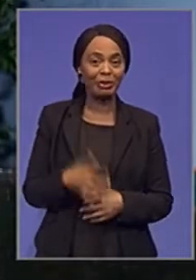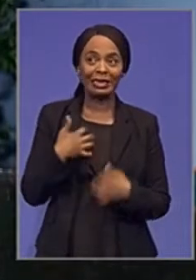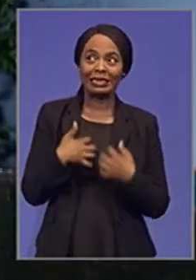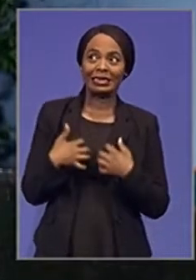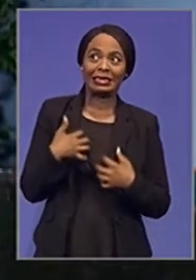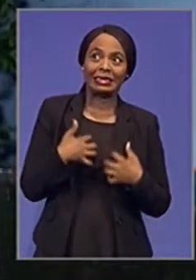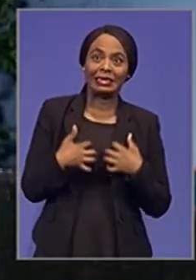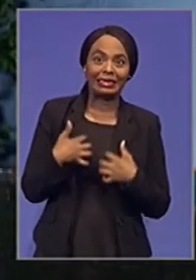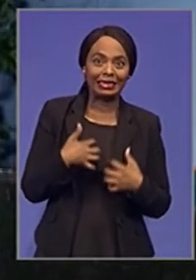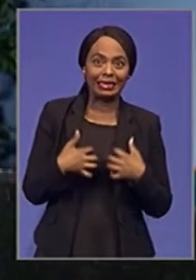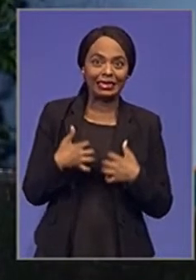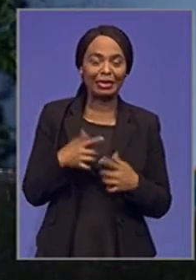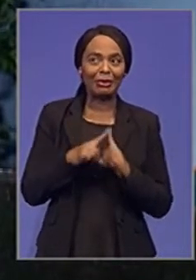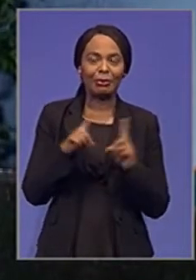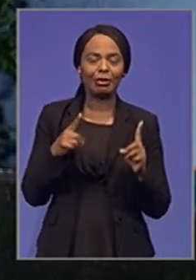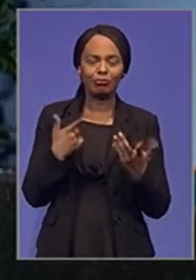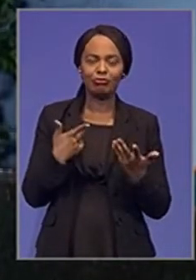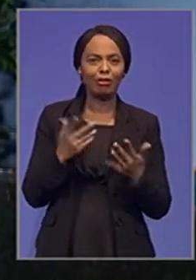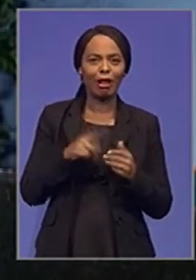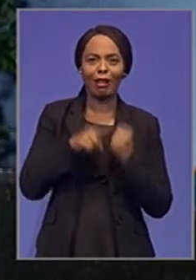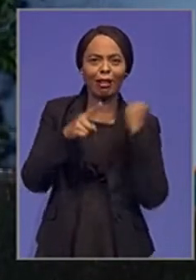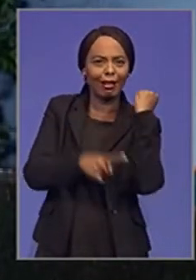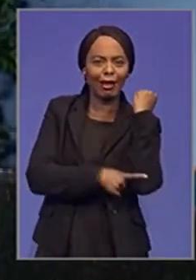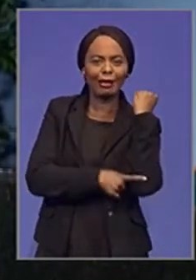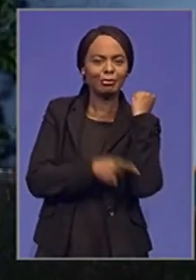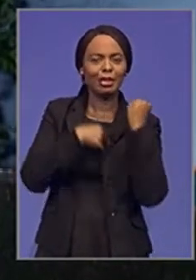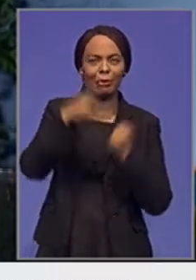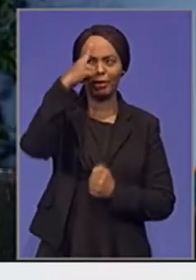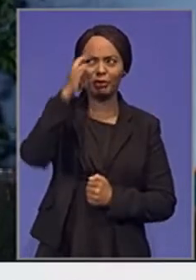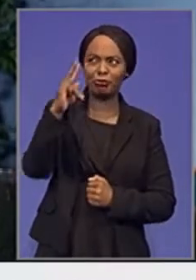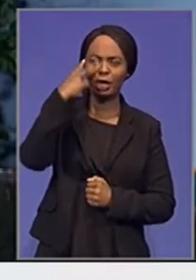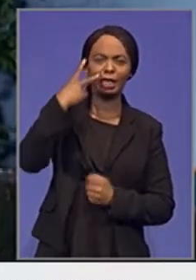ka mole ka mo e fela mafelelong ka e dumela gore go na le se ba se boneng